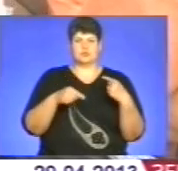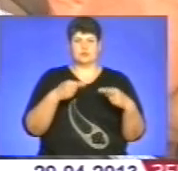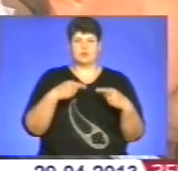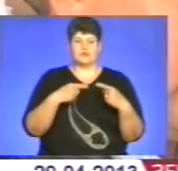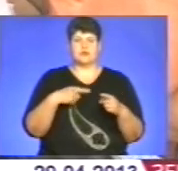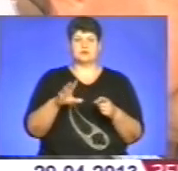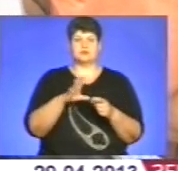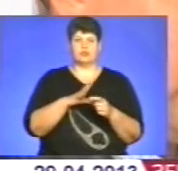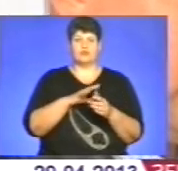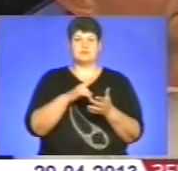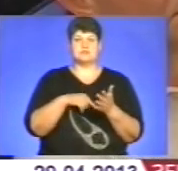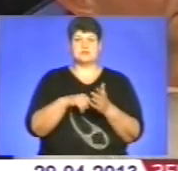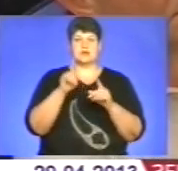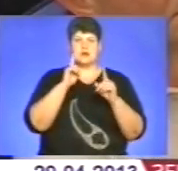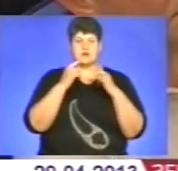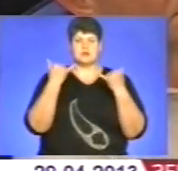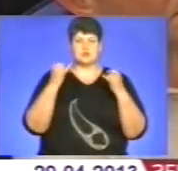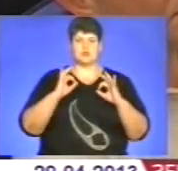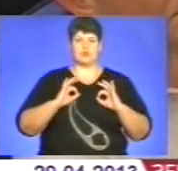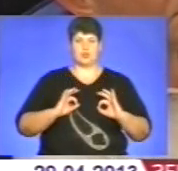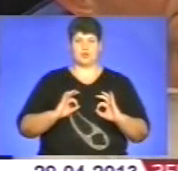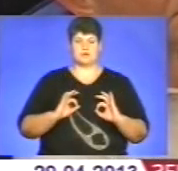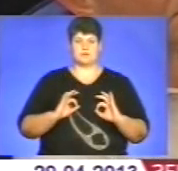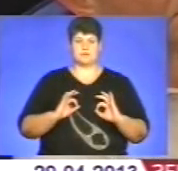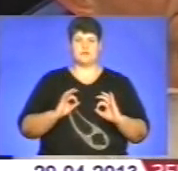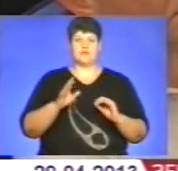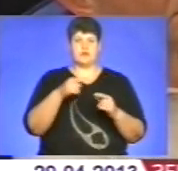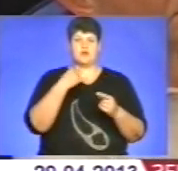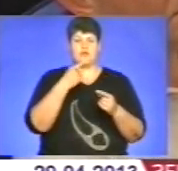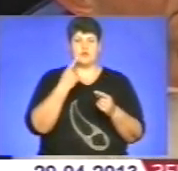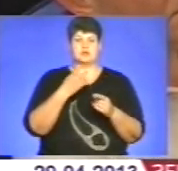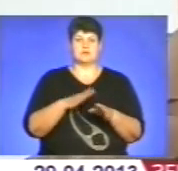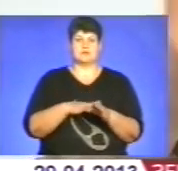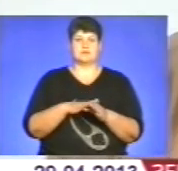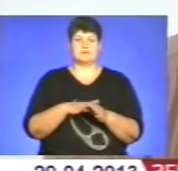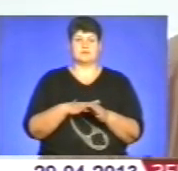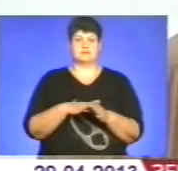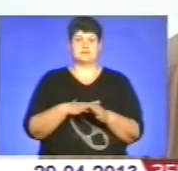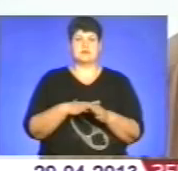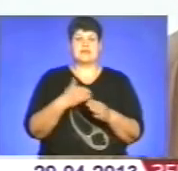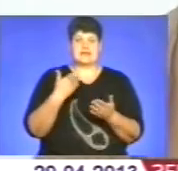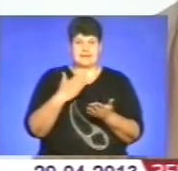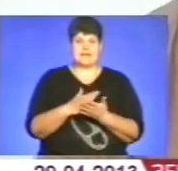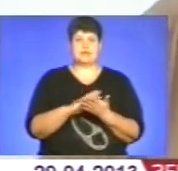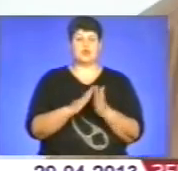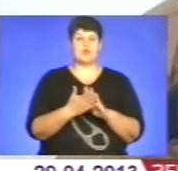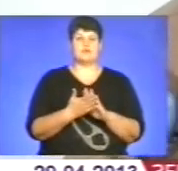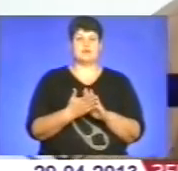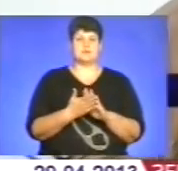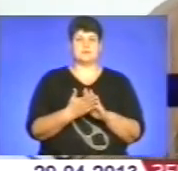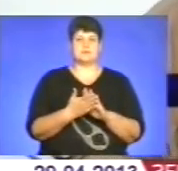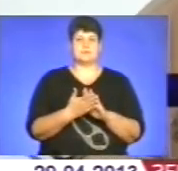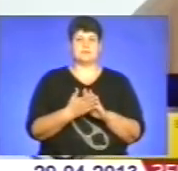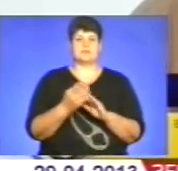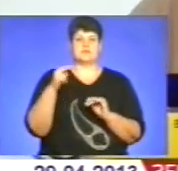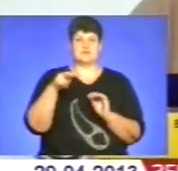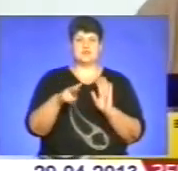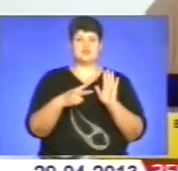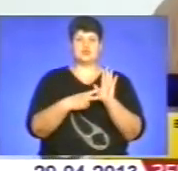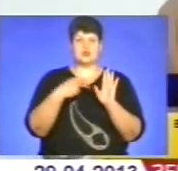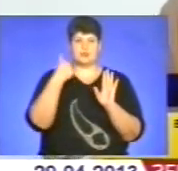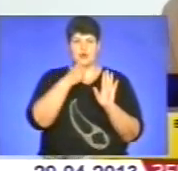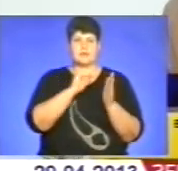до міськради, а сьогодні до прокуратури. Ви кажете, незаконно. Є договір від 2007